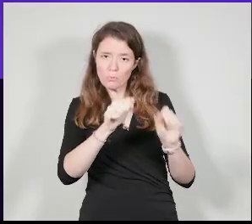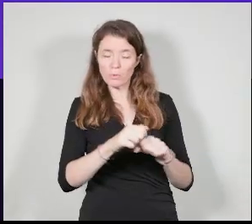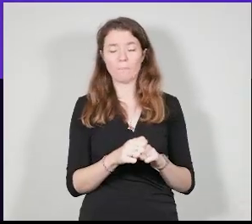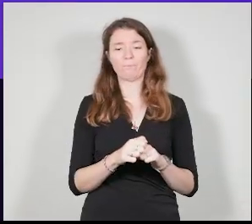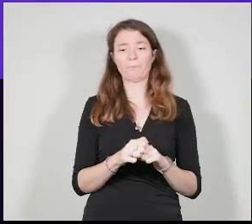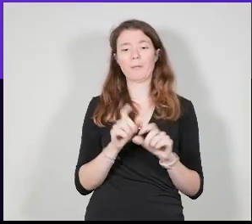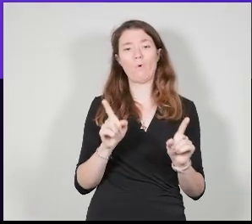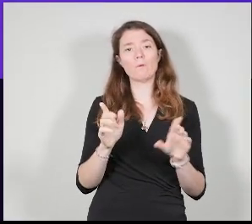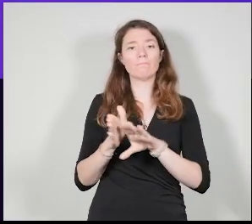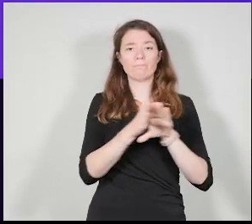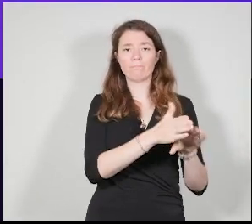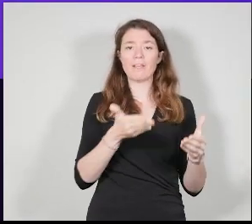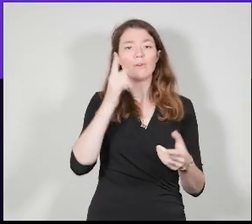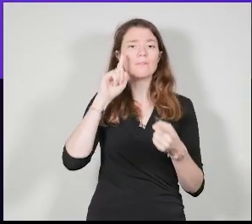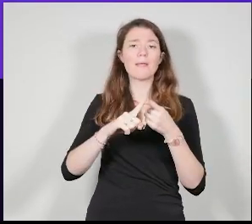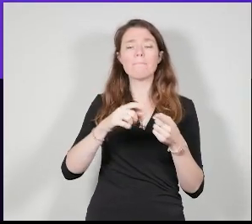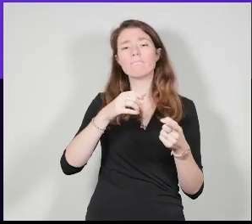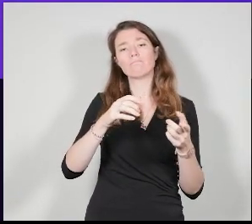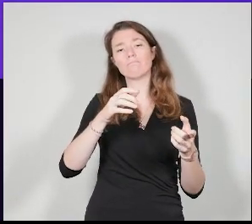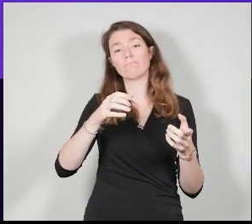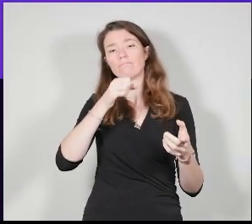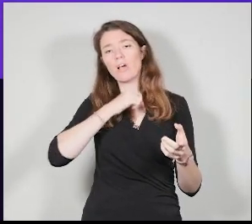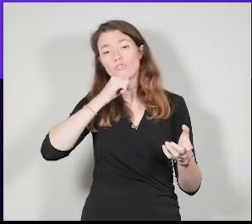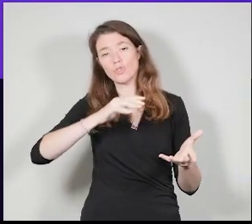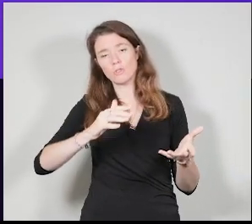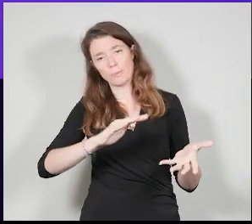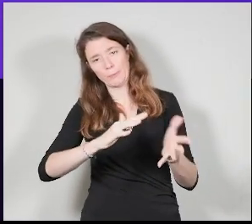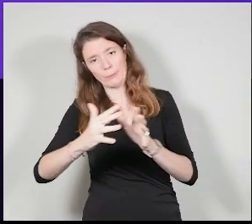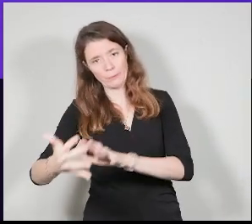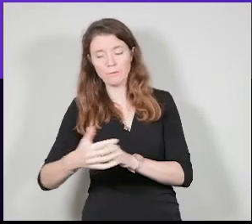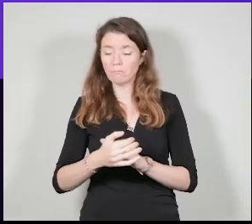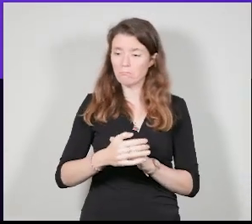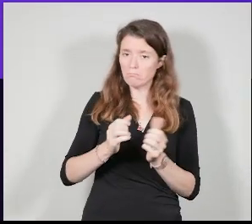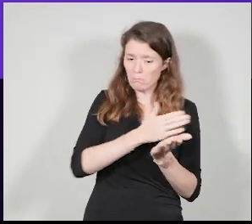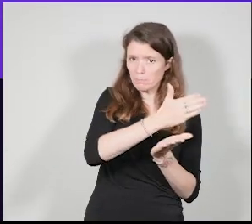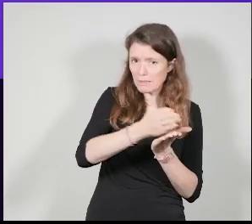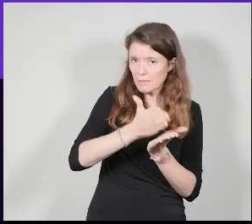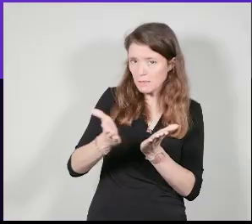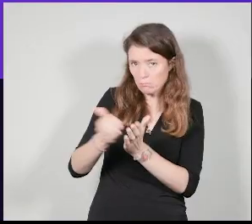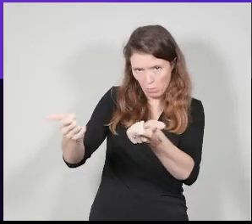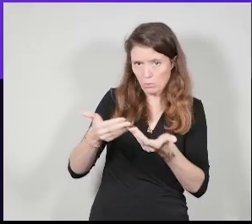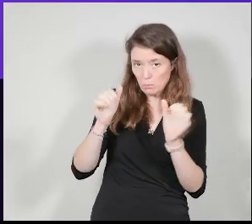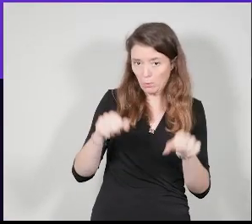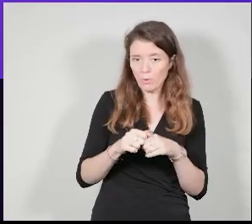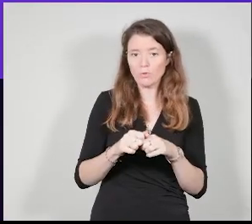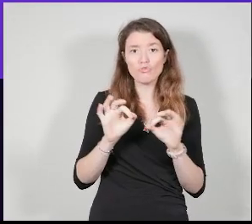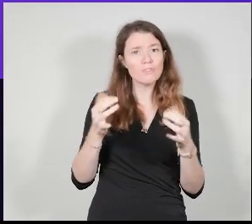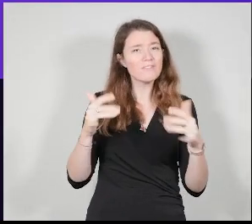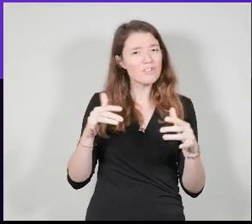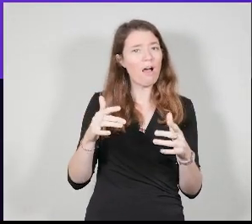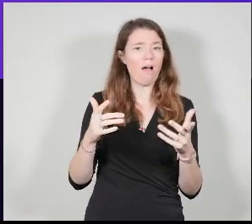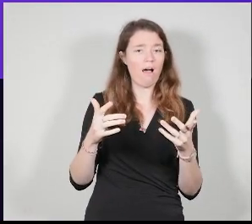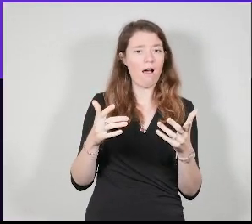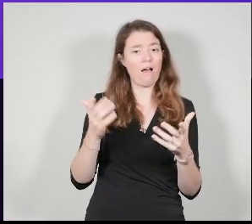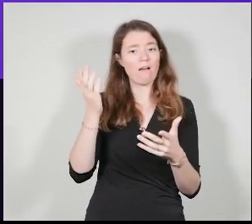côté du grand âge avec vous deux. Là aussi, des pistes d'approche, vous en proposez des chemins possibles. Et déjà sur ce